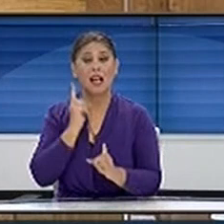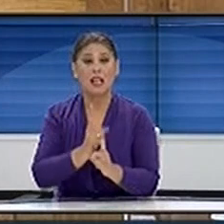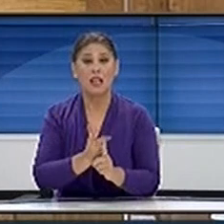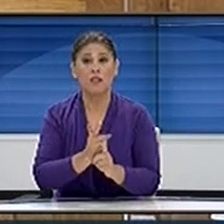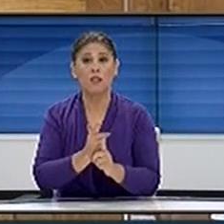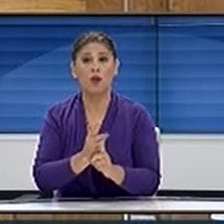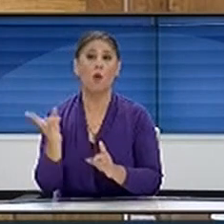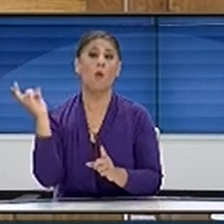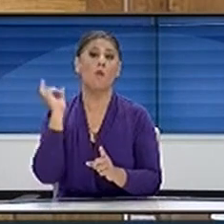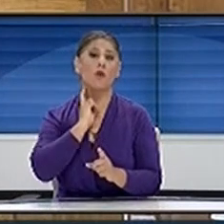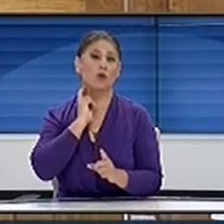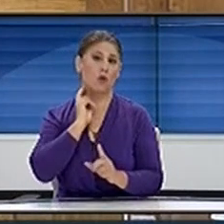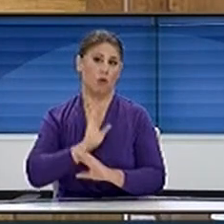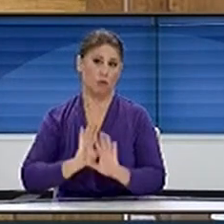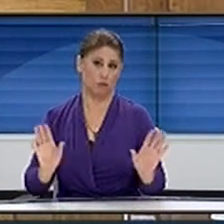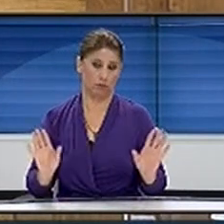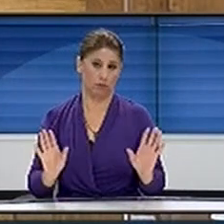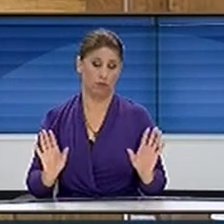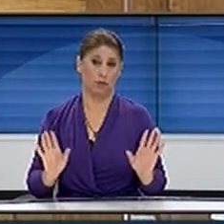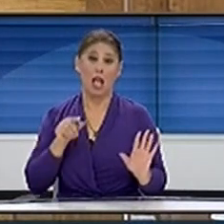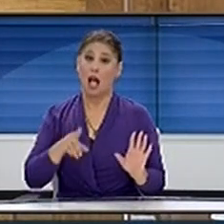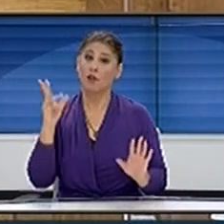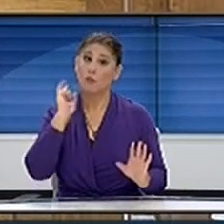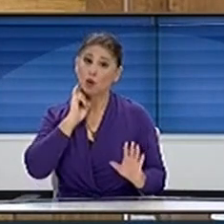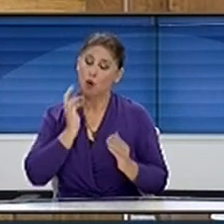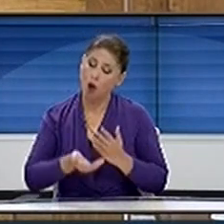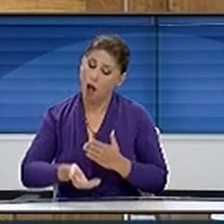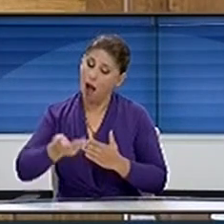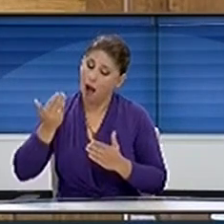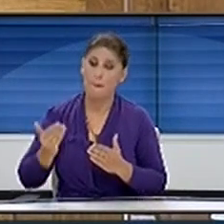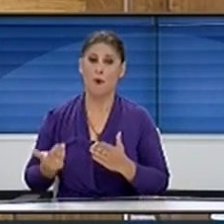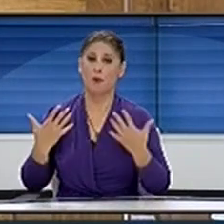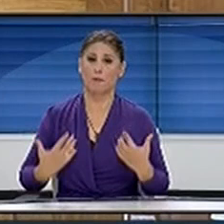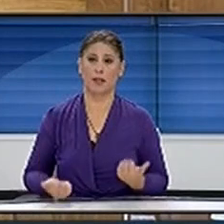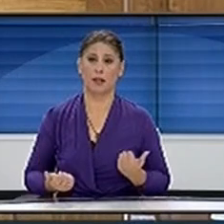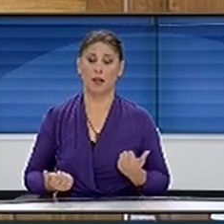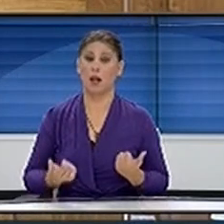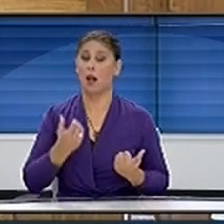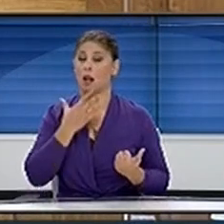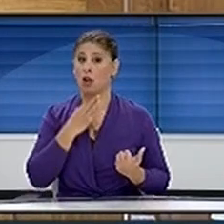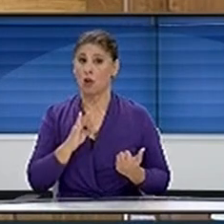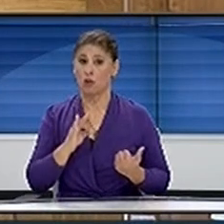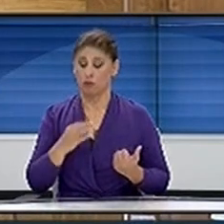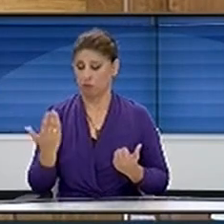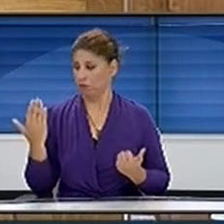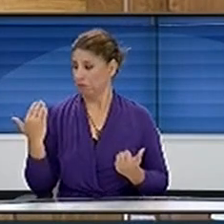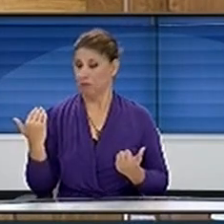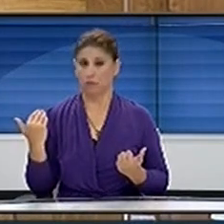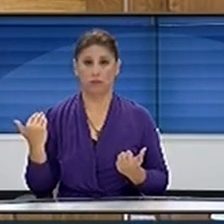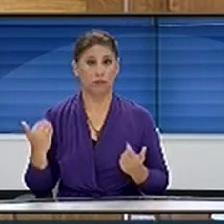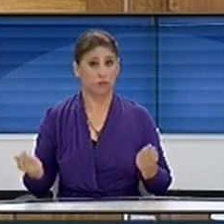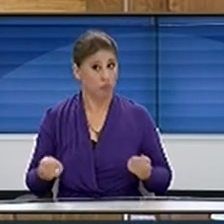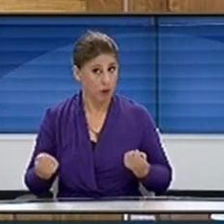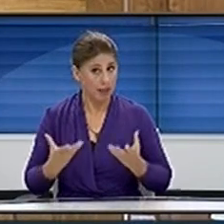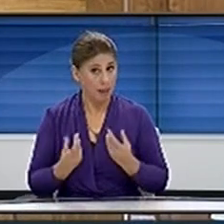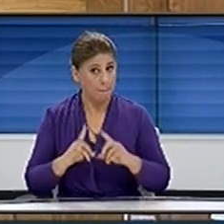ειδικό πρωτόκολλο, το οποίο προϋπήρχε και το οποίο με αφορμή τα πρόσφατα